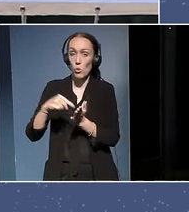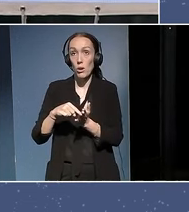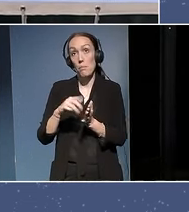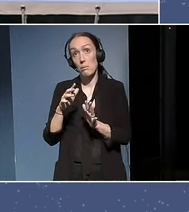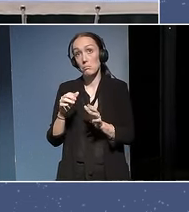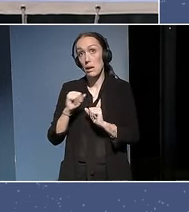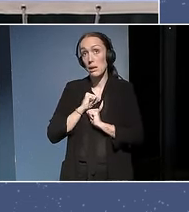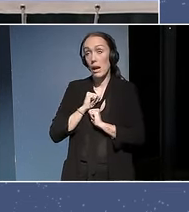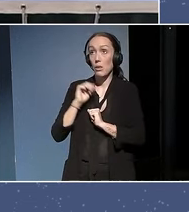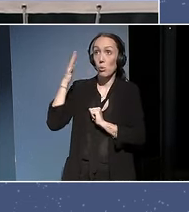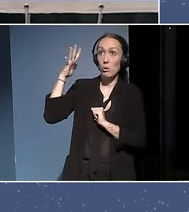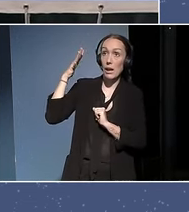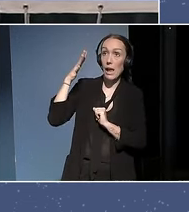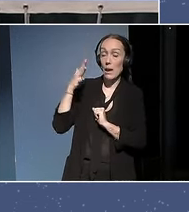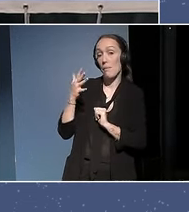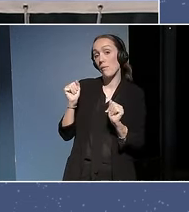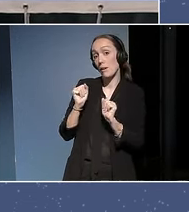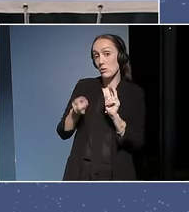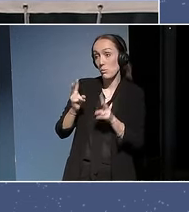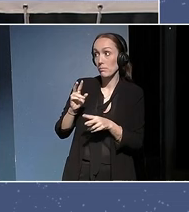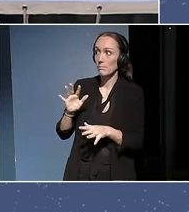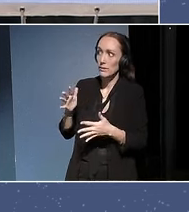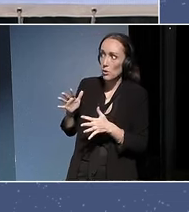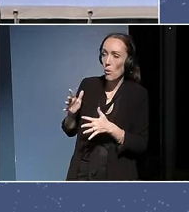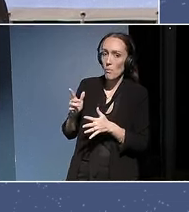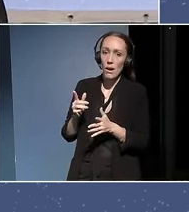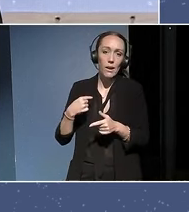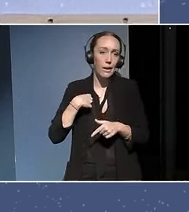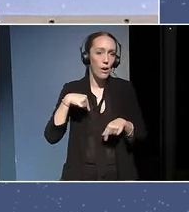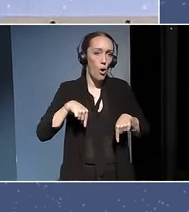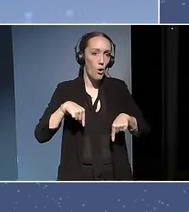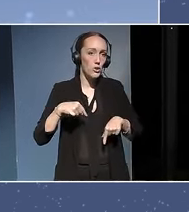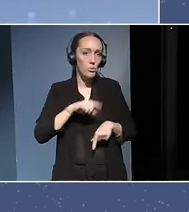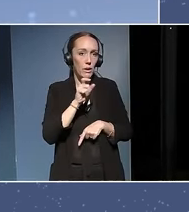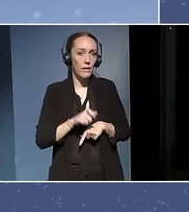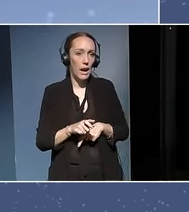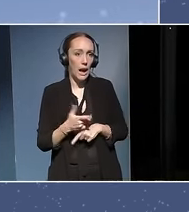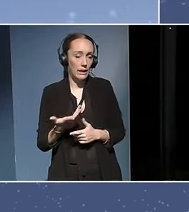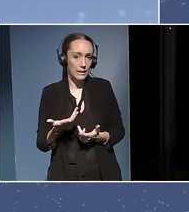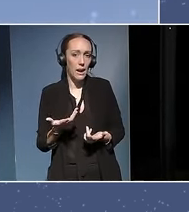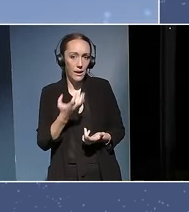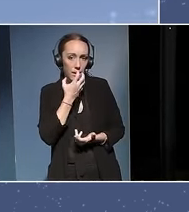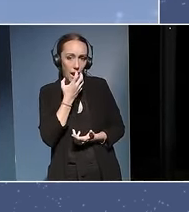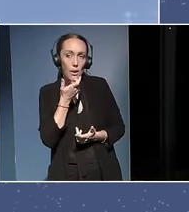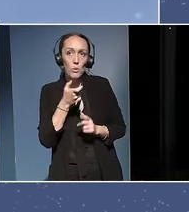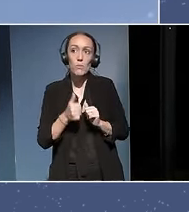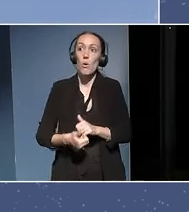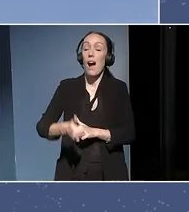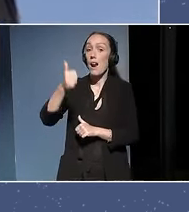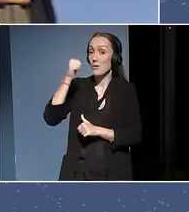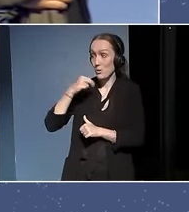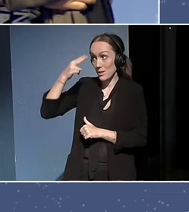insomma se continua a fare il caldo che c'è qua insomma Perché l'anno scorso non era Freschissimo Eh siamo stati sempre a